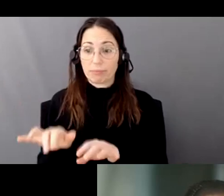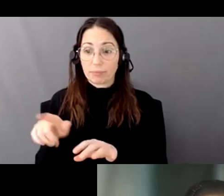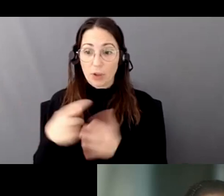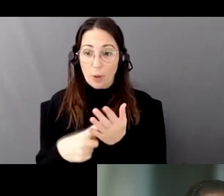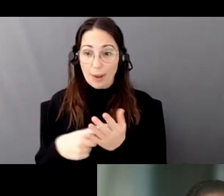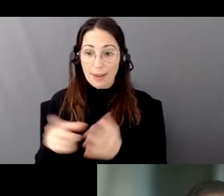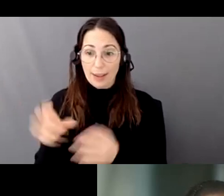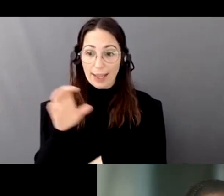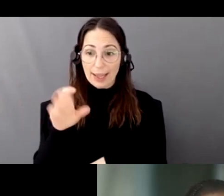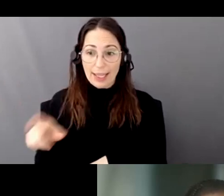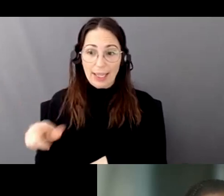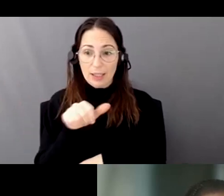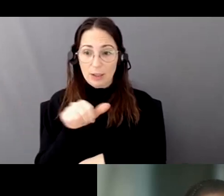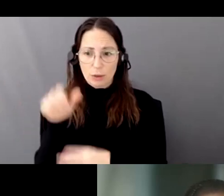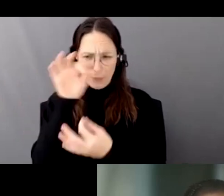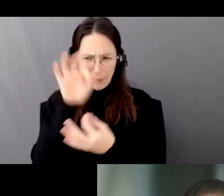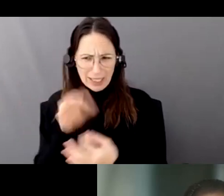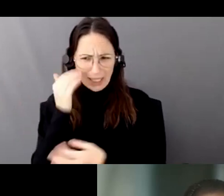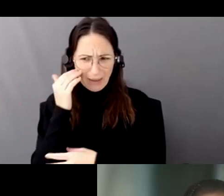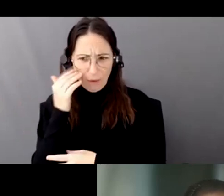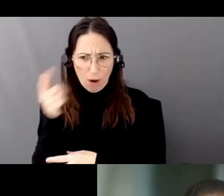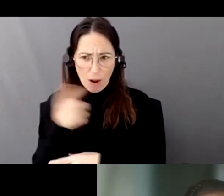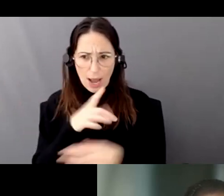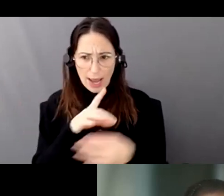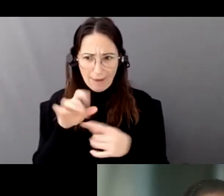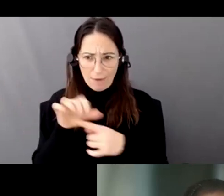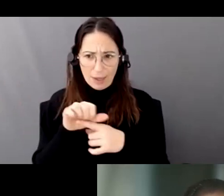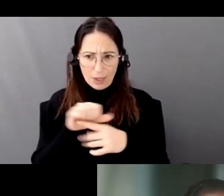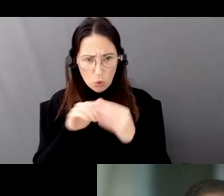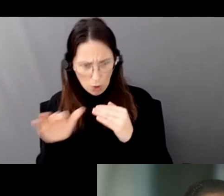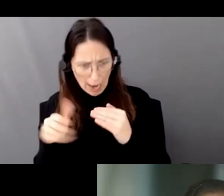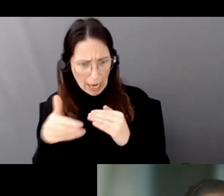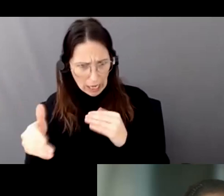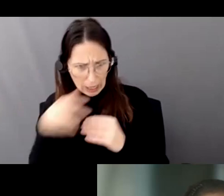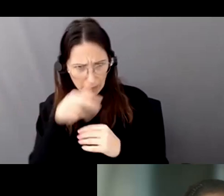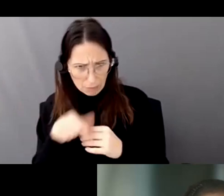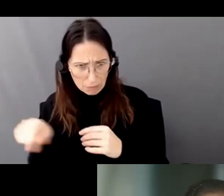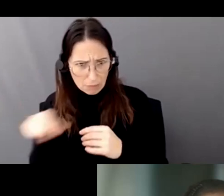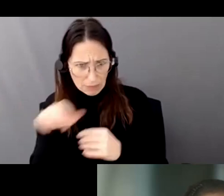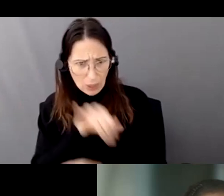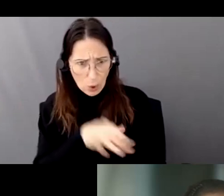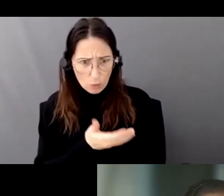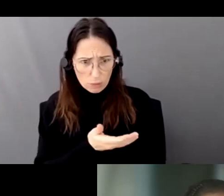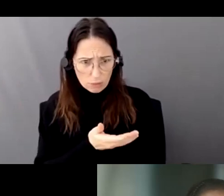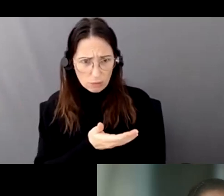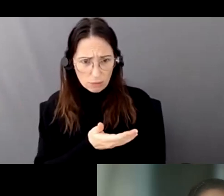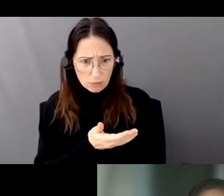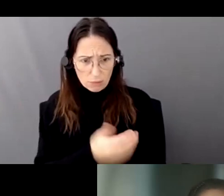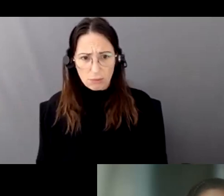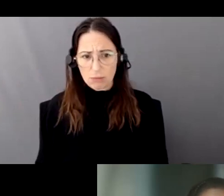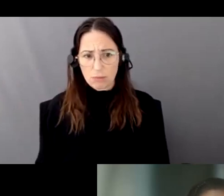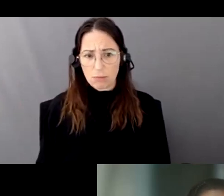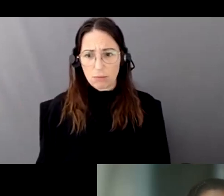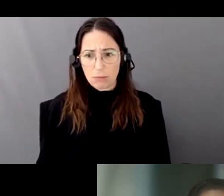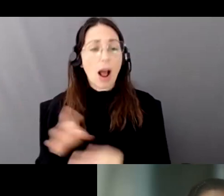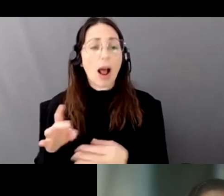Catherine. Juste pour préciser, nous recevrons le lien de la formation par courriel prochainement. C'était par rapport